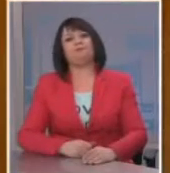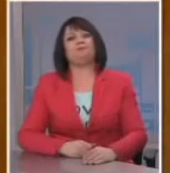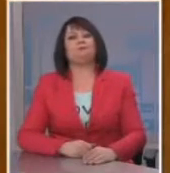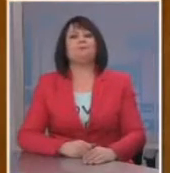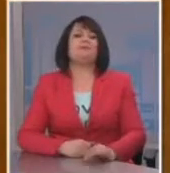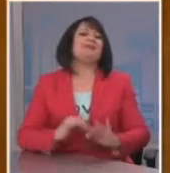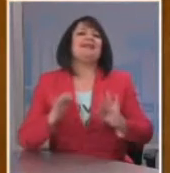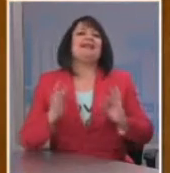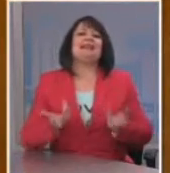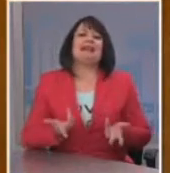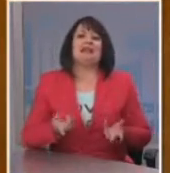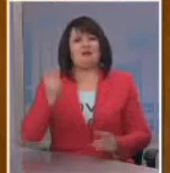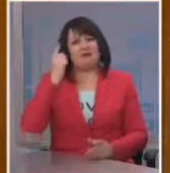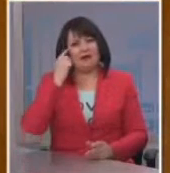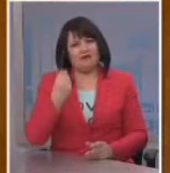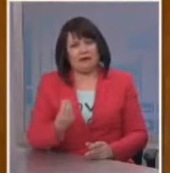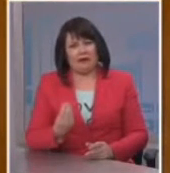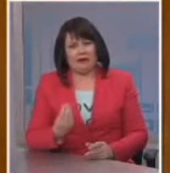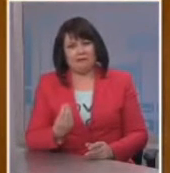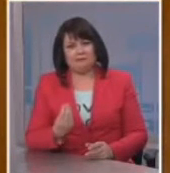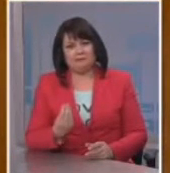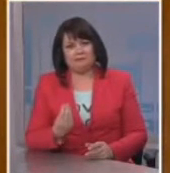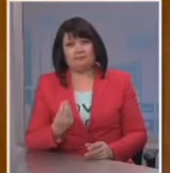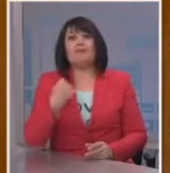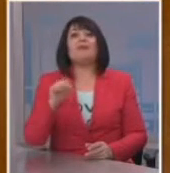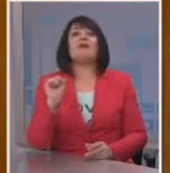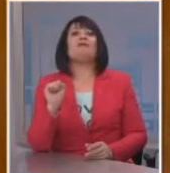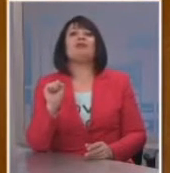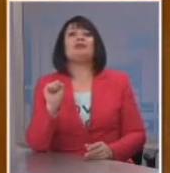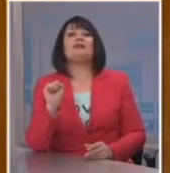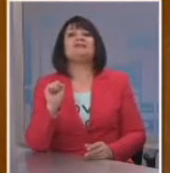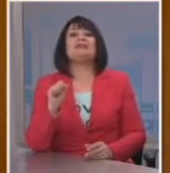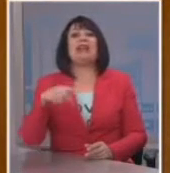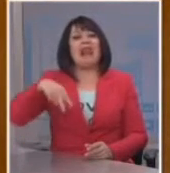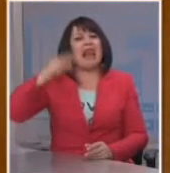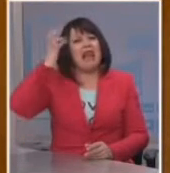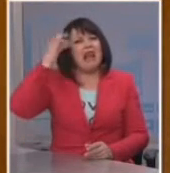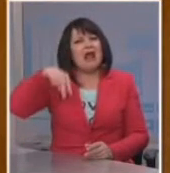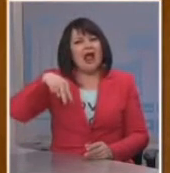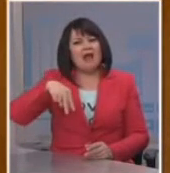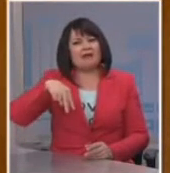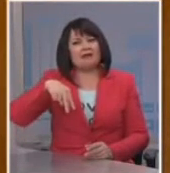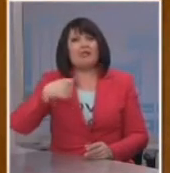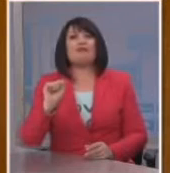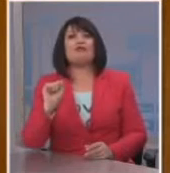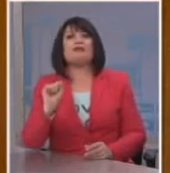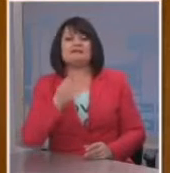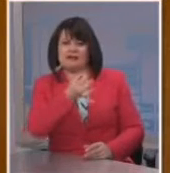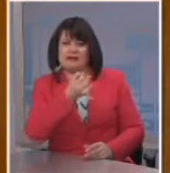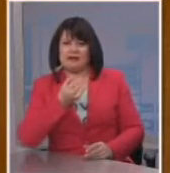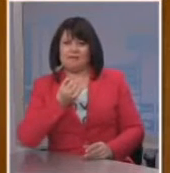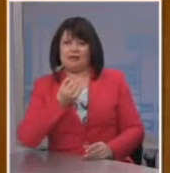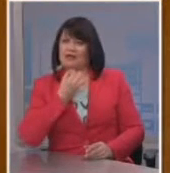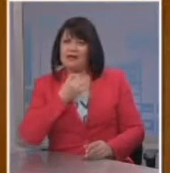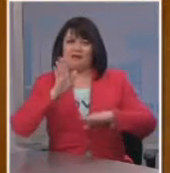Δηλαδή, κύριε Μητσοτάκη, αν καταλάβαινω καλά, διαφωνείτε με αυτά που λέει η κυρία Λαγκάρντ? Η κυρία Λαγκάρντ δεν λέει ότι φταίει αυτή η